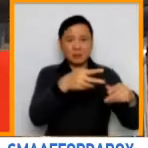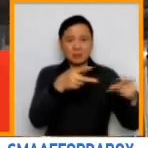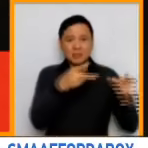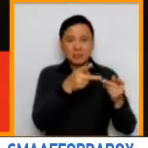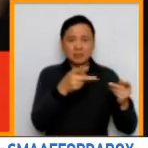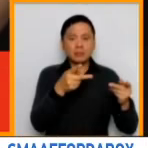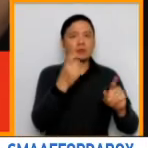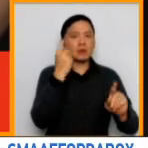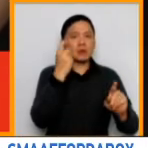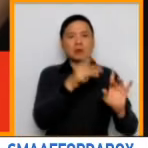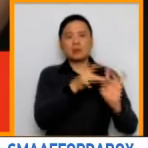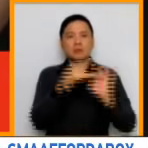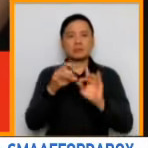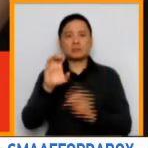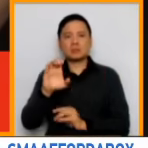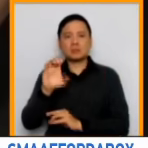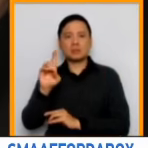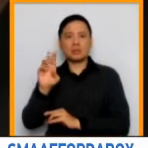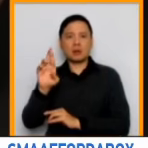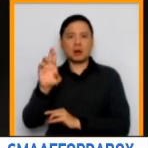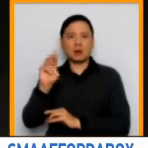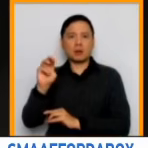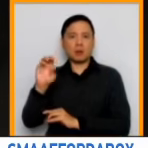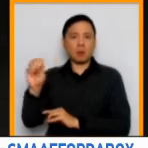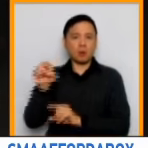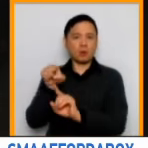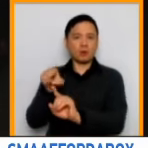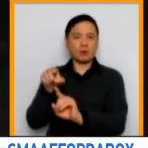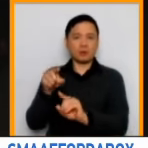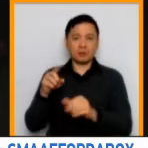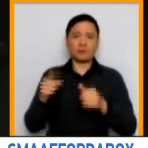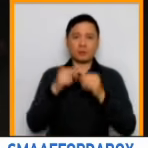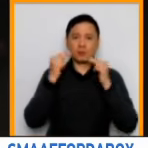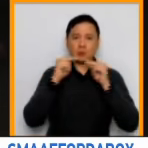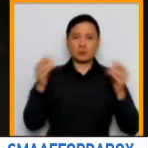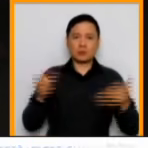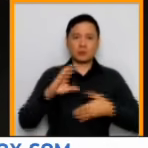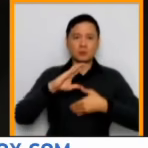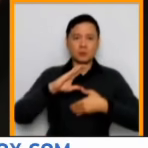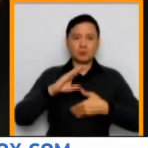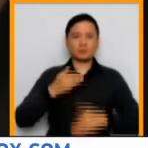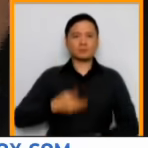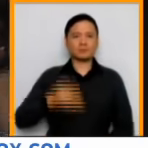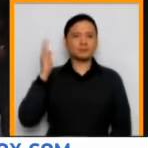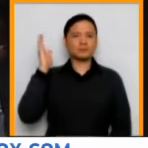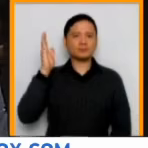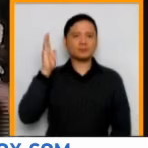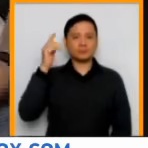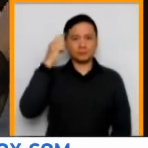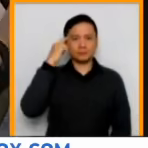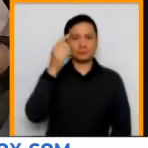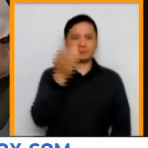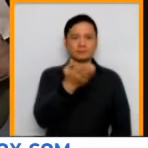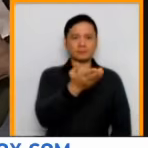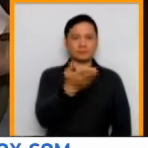CDRRMO. Yan ang unang balita mula sa Caloocan City, Corinne Katibayan, Buong Puso para sa Pilipino.